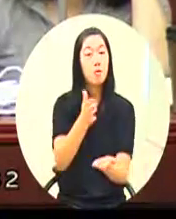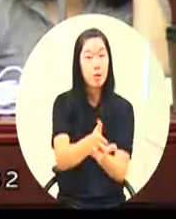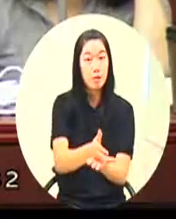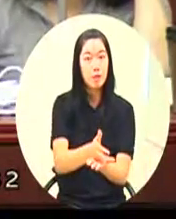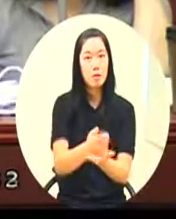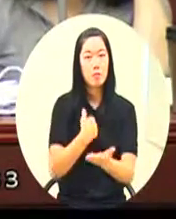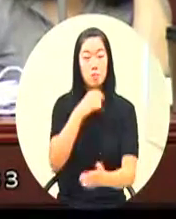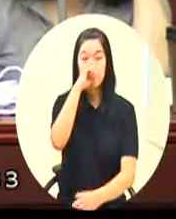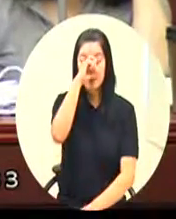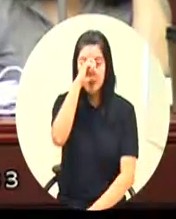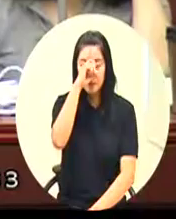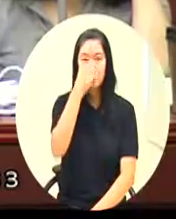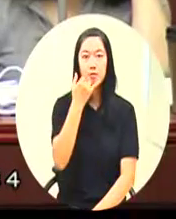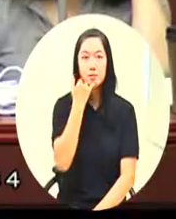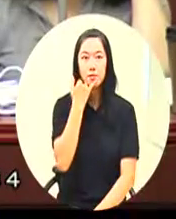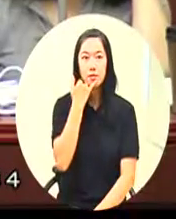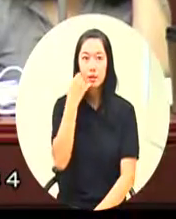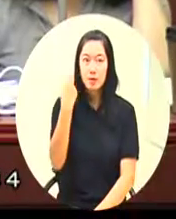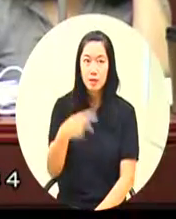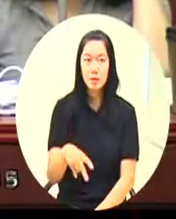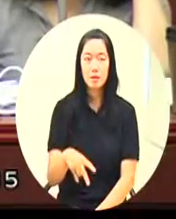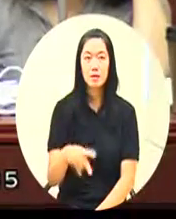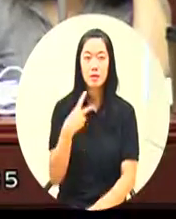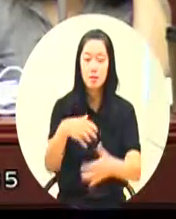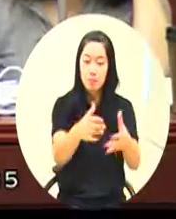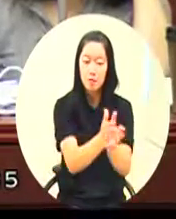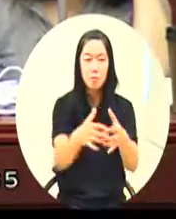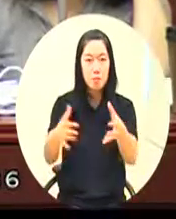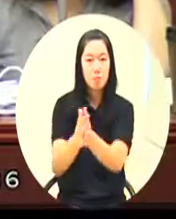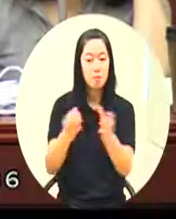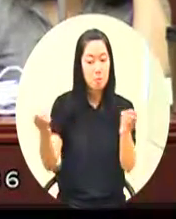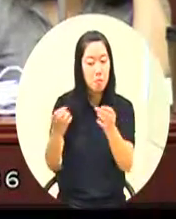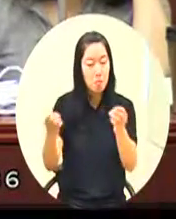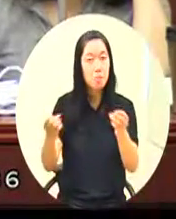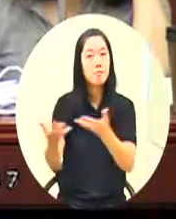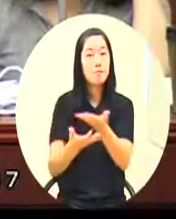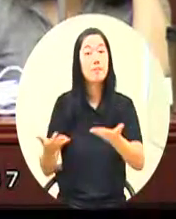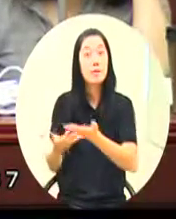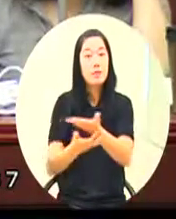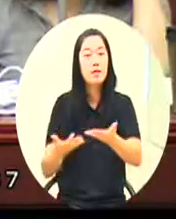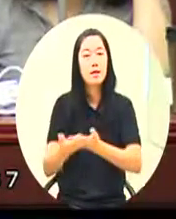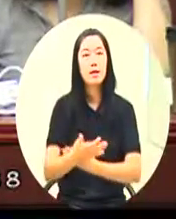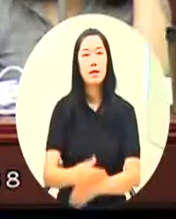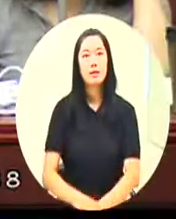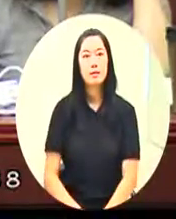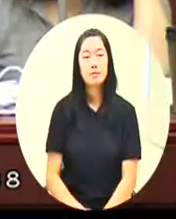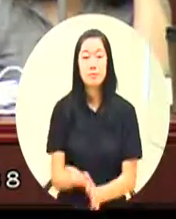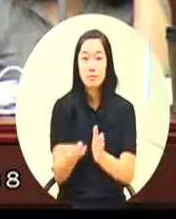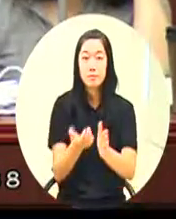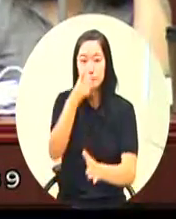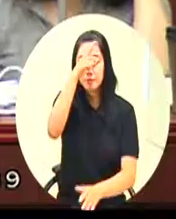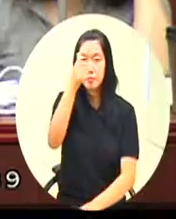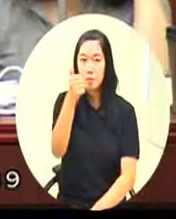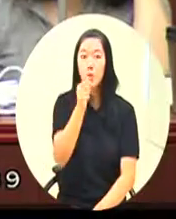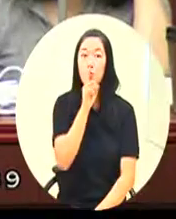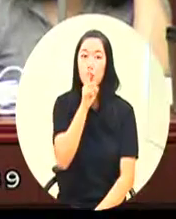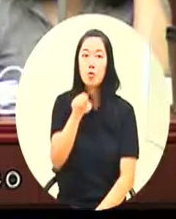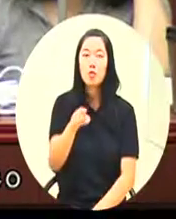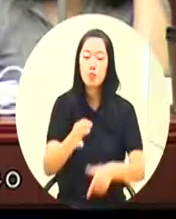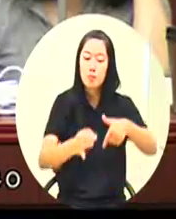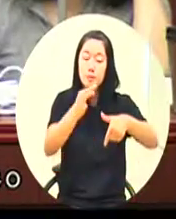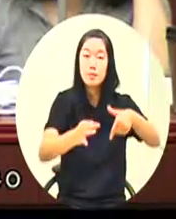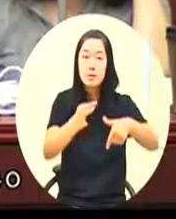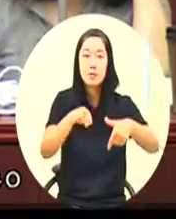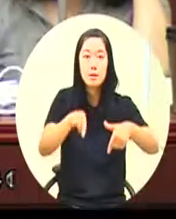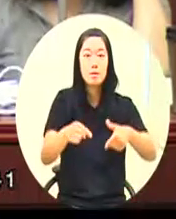望有更多的机会可以跟团体多沟通。我们希望在刚刚黄议员所讲的所谓的价值的部